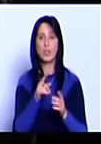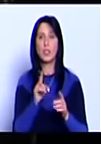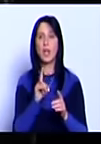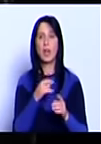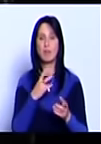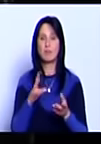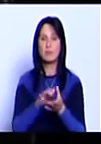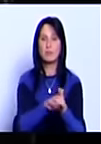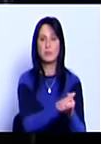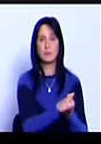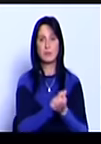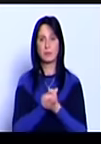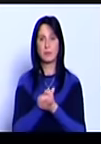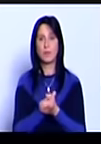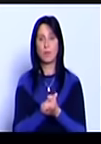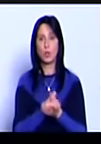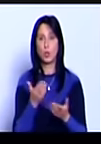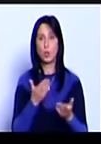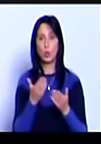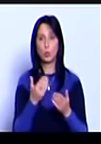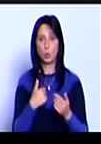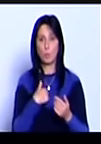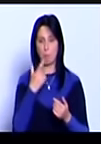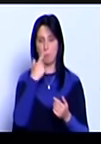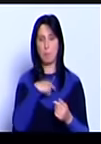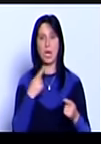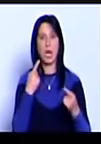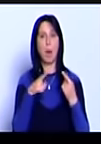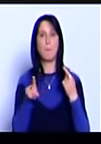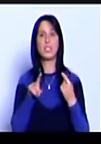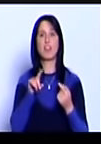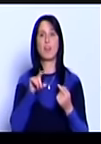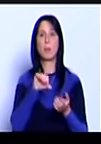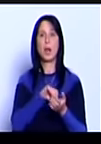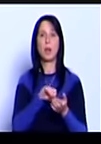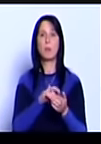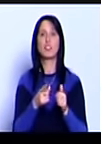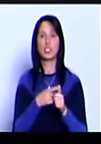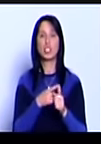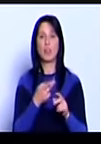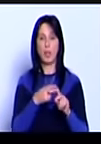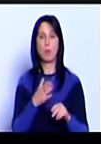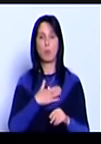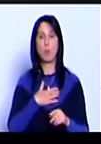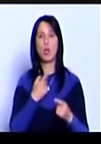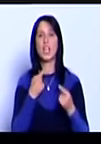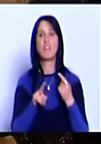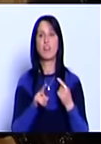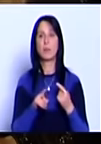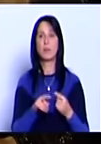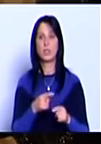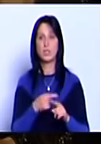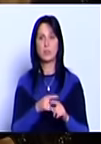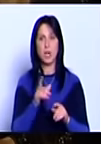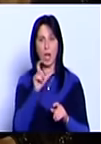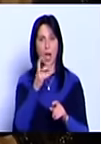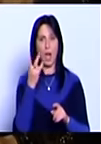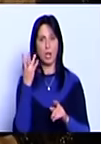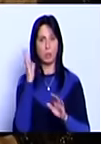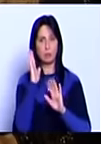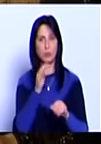შეერთებისკენ უნდა წავიდეს და თუ ეს შეიძლება განმასხვავებლად გამოდგეს, მაშინ ჩათვალეთ, რომ ეს არის განმასხვავებელი. ელექტორატმა ხომ უნდა დაგიჭიროთ